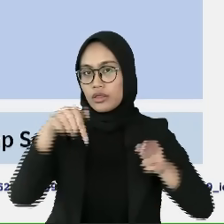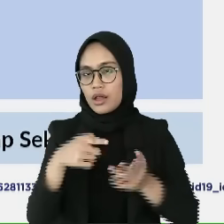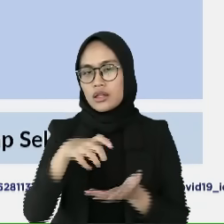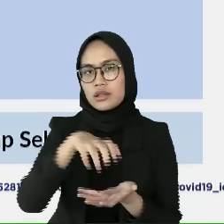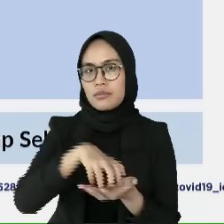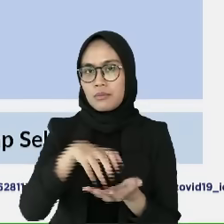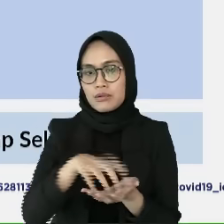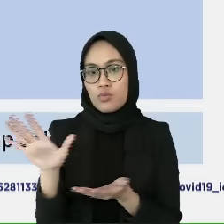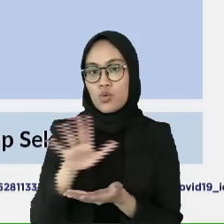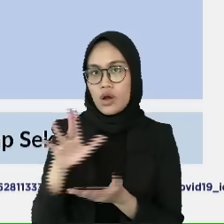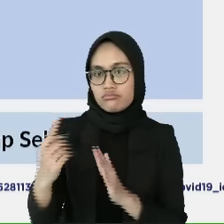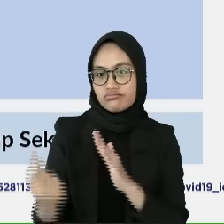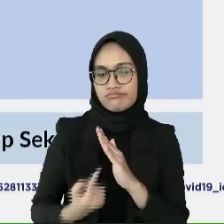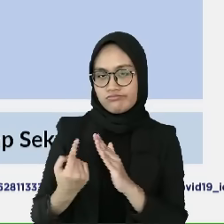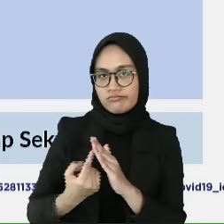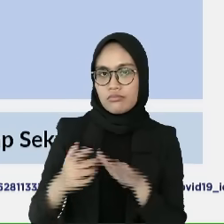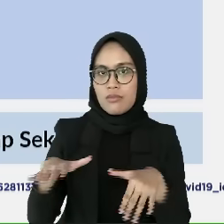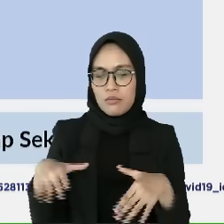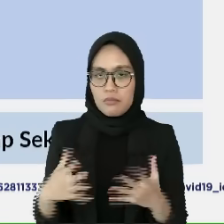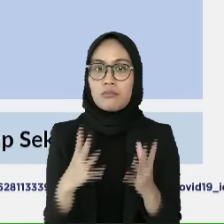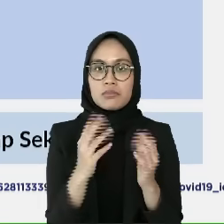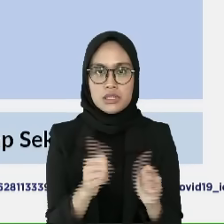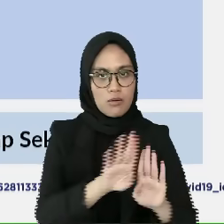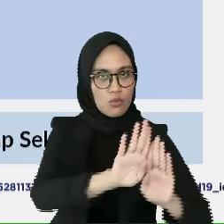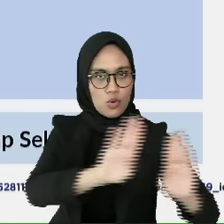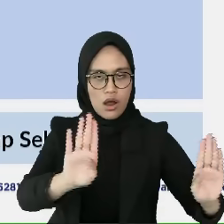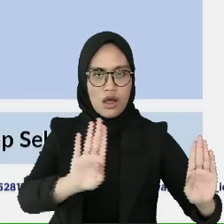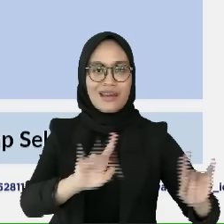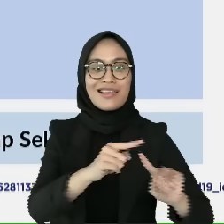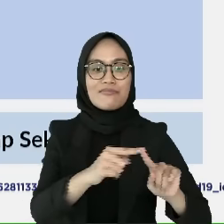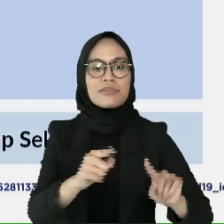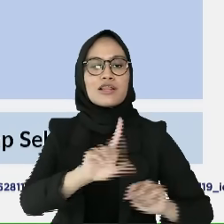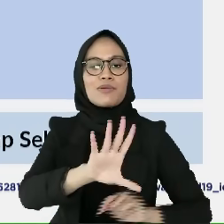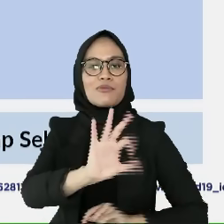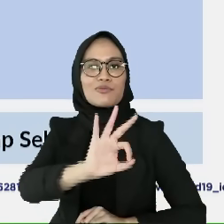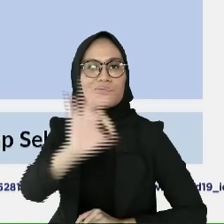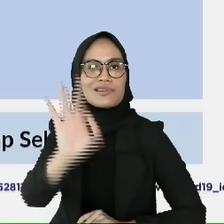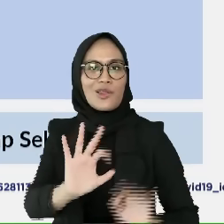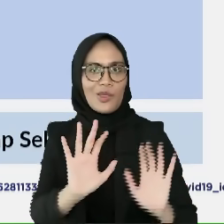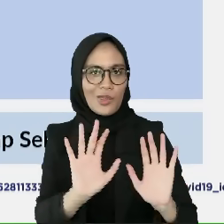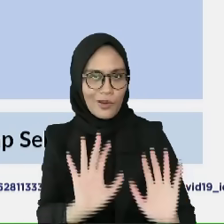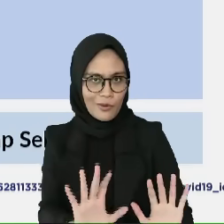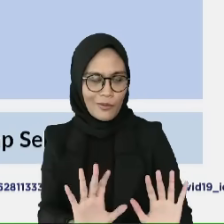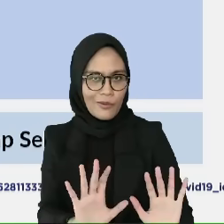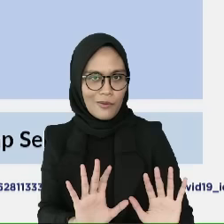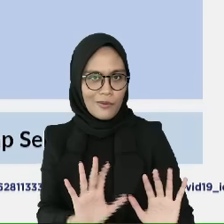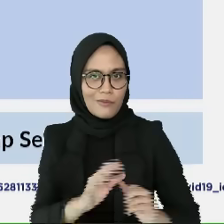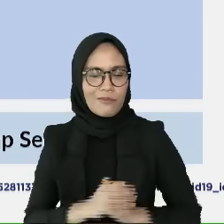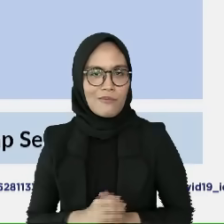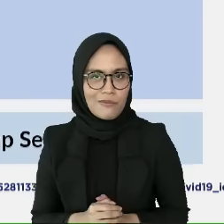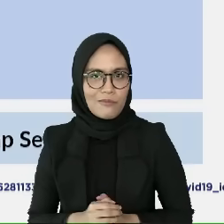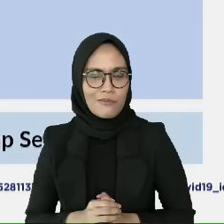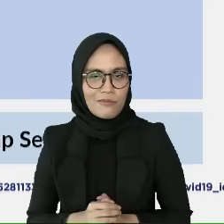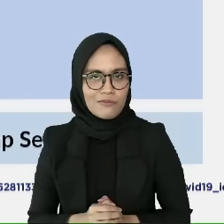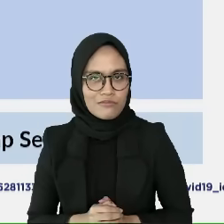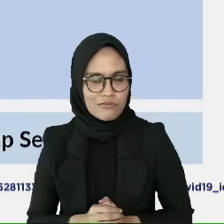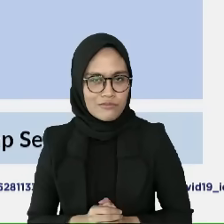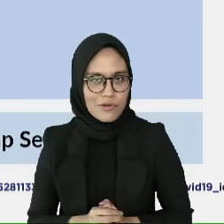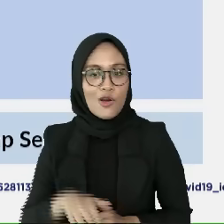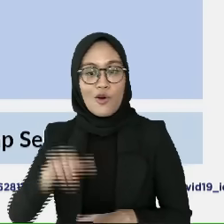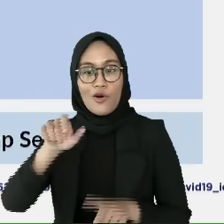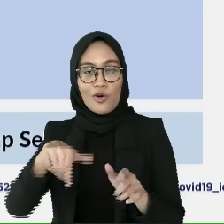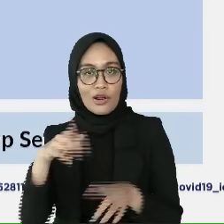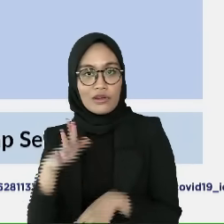karantina diizinkan dengan kapasitas maksimal 50% dan syarat pengunjung berkategori hijau dan kuning